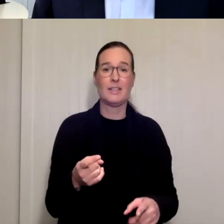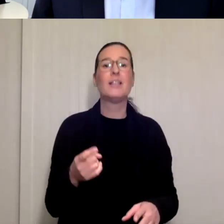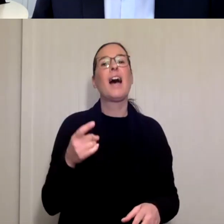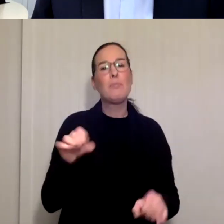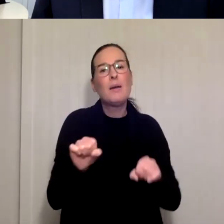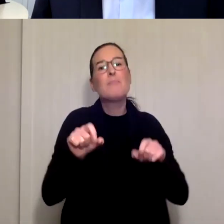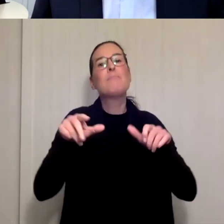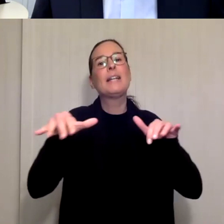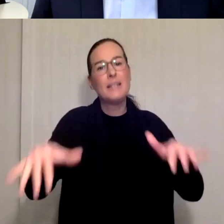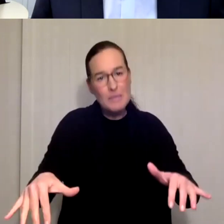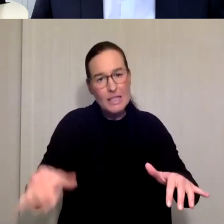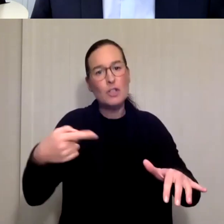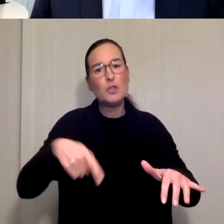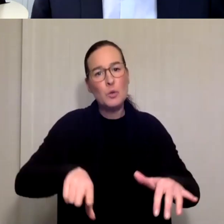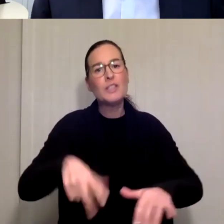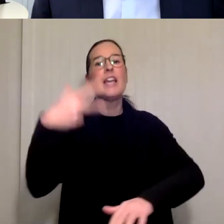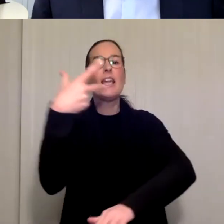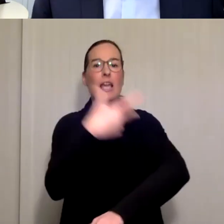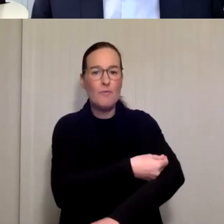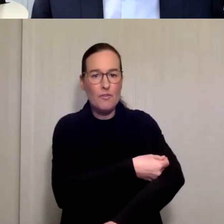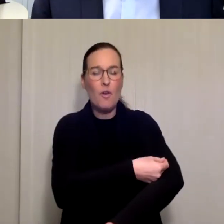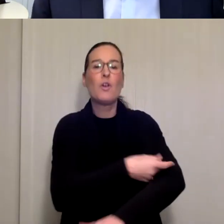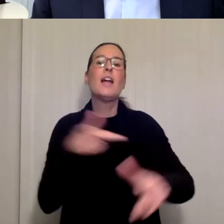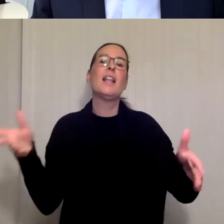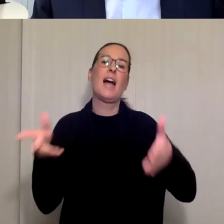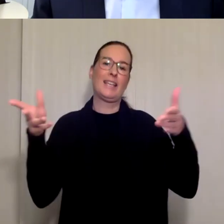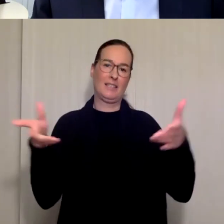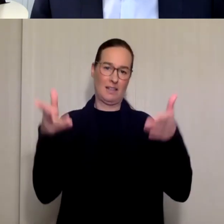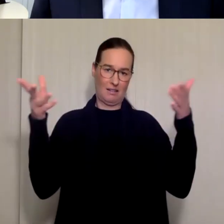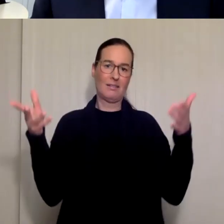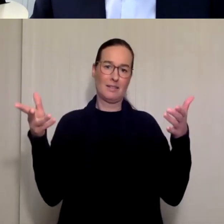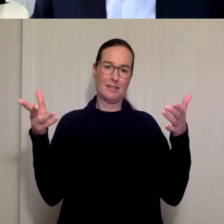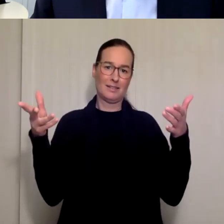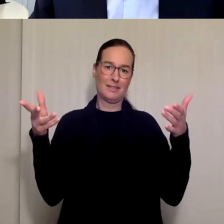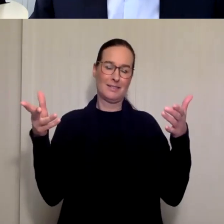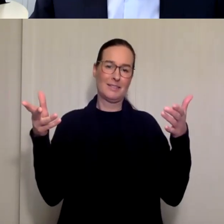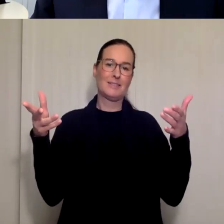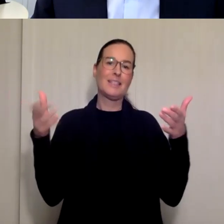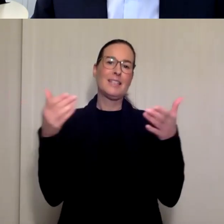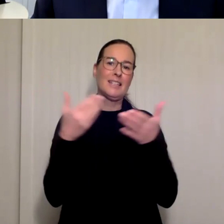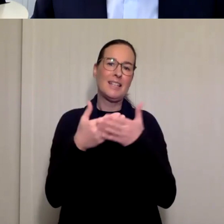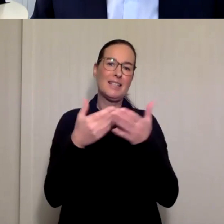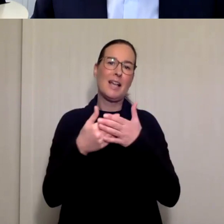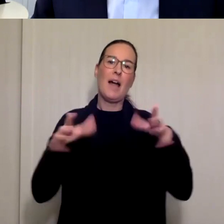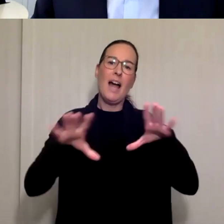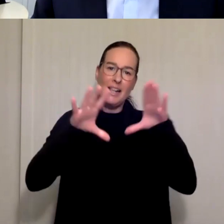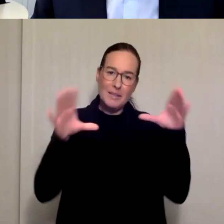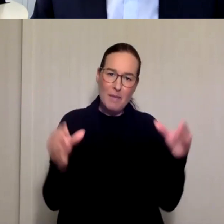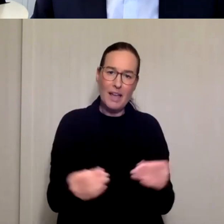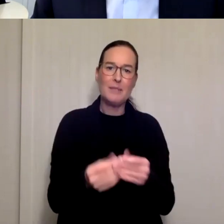Pandemie erleichtern. Und so wird es Tag für Tag im nächsten Jahr ein ganz klein bisschen einfacher, aber insbesondere dann, wenn die Fallzahlen für alle niedrig